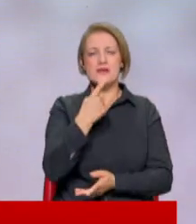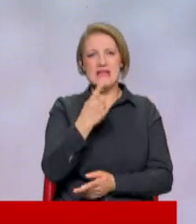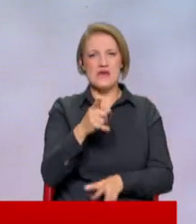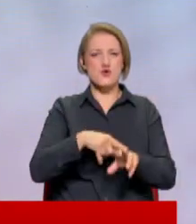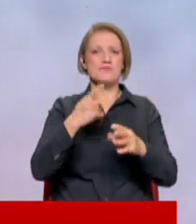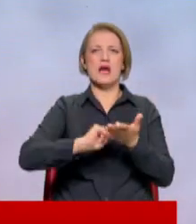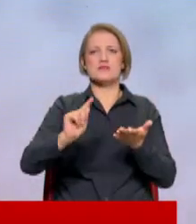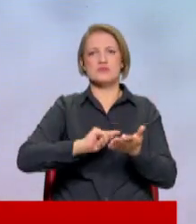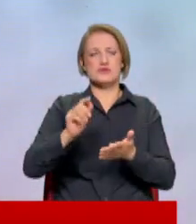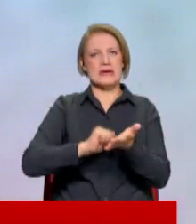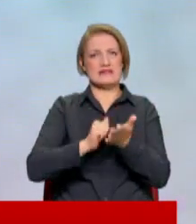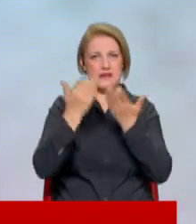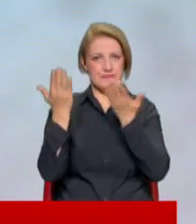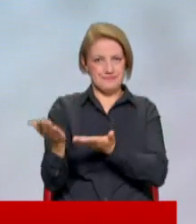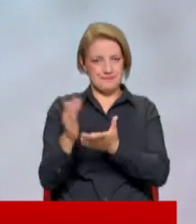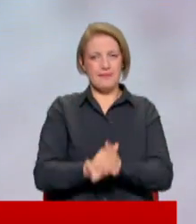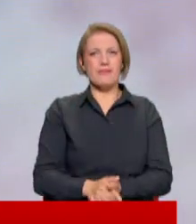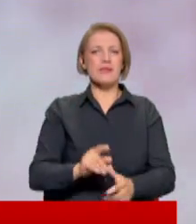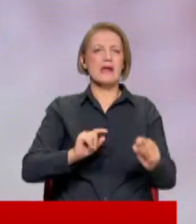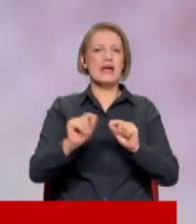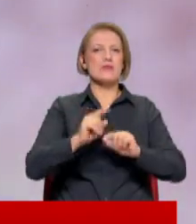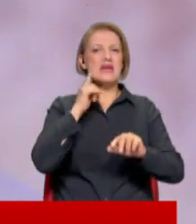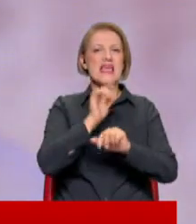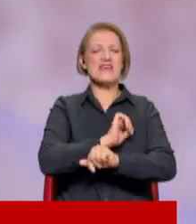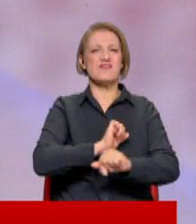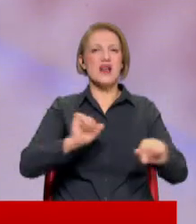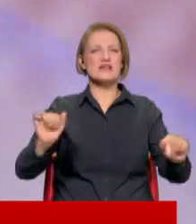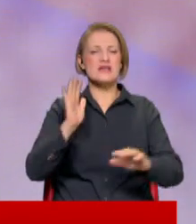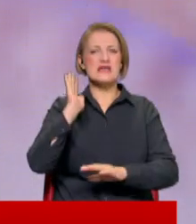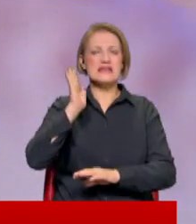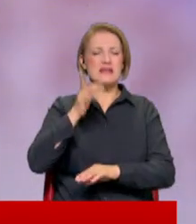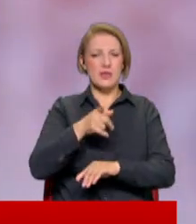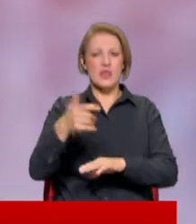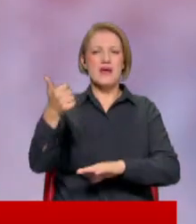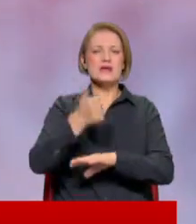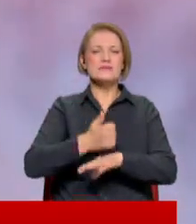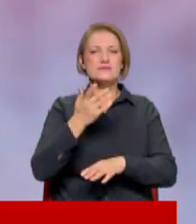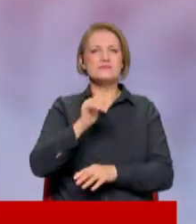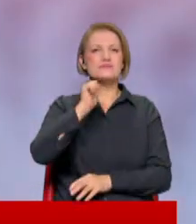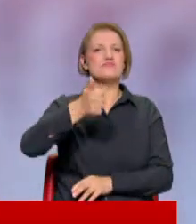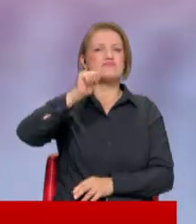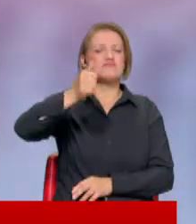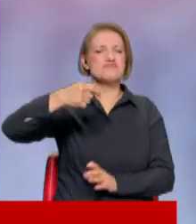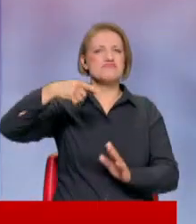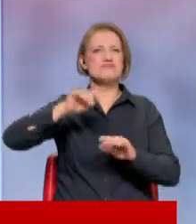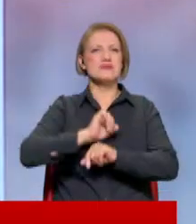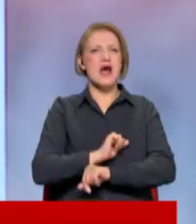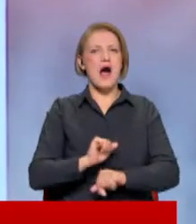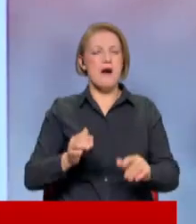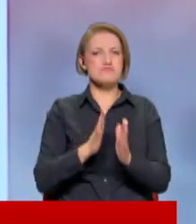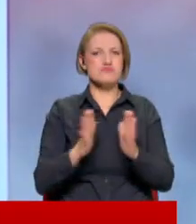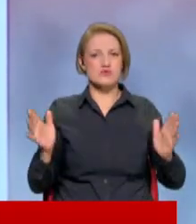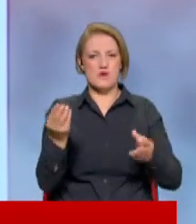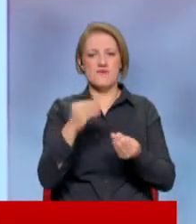yorumlamış Bir Gün gazetesi. Tabii ekonomiyi iflasına eşiğine getiren iktidarın yol açtığı enkaz gün geçtikçe derinleşirken